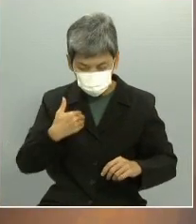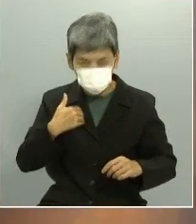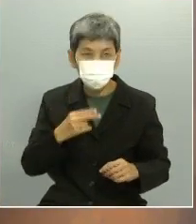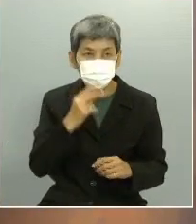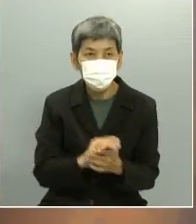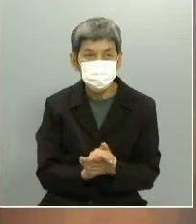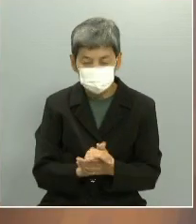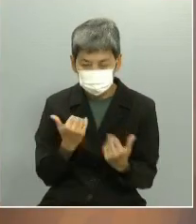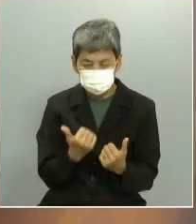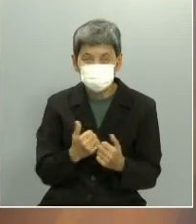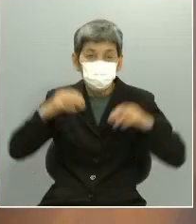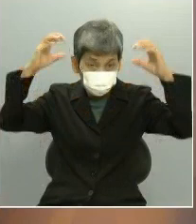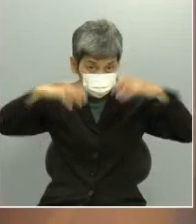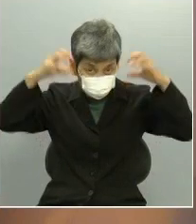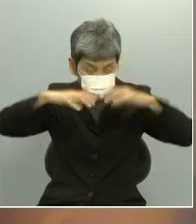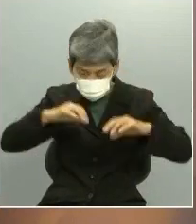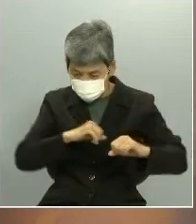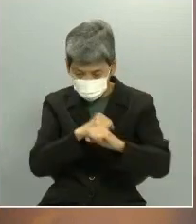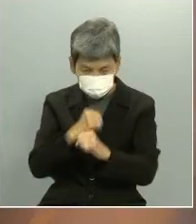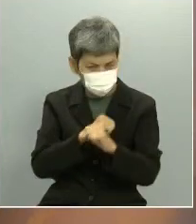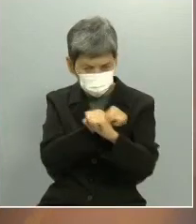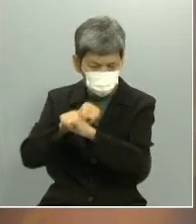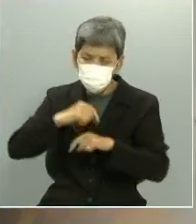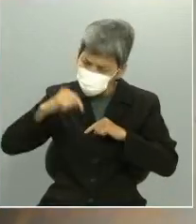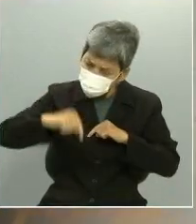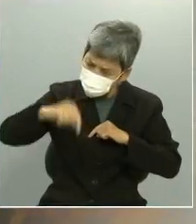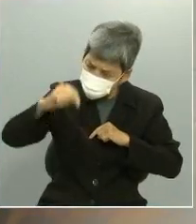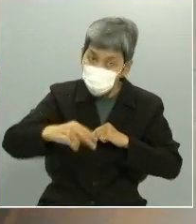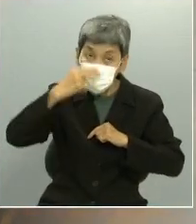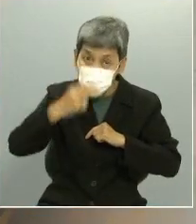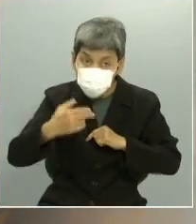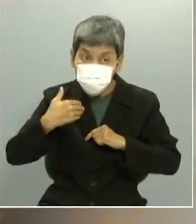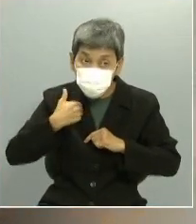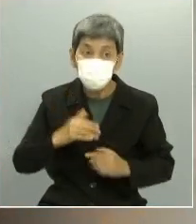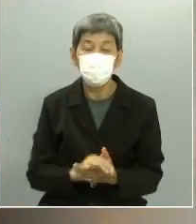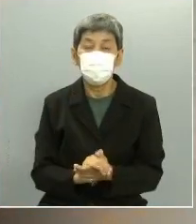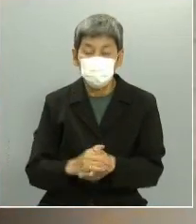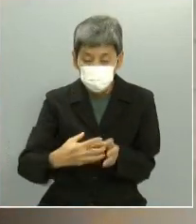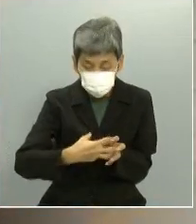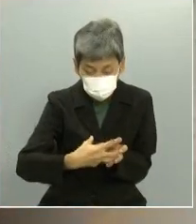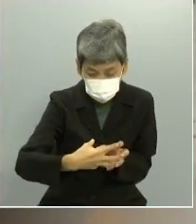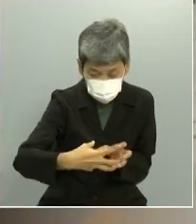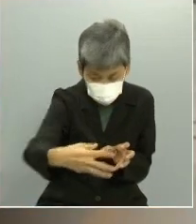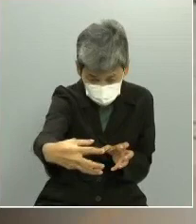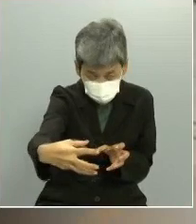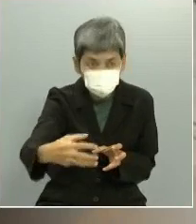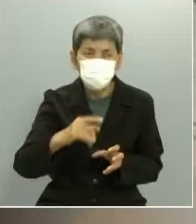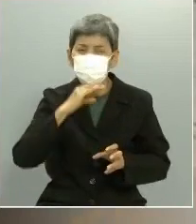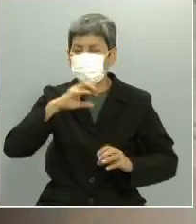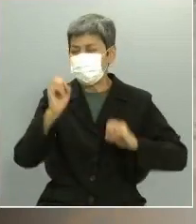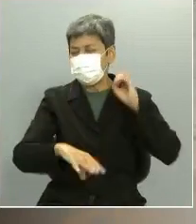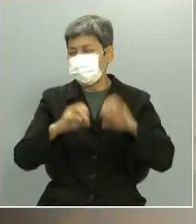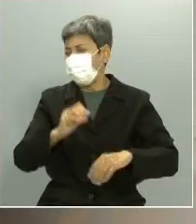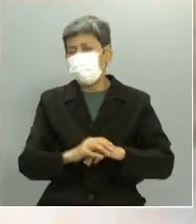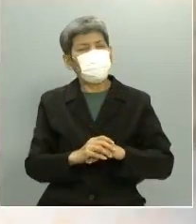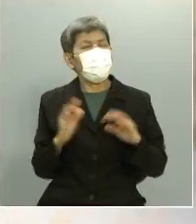เตรียมพร้อมรับหน้าฝนหลายจุดเลยปรากฏว่านี่มีการระบุว่าขยะยิ่งเพิ่มท่อระบ